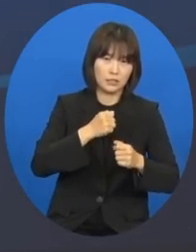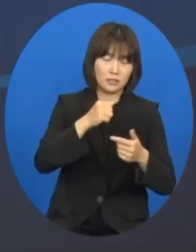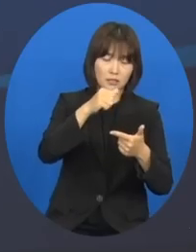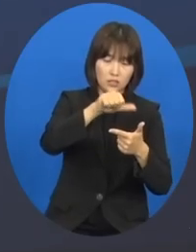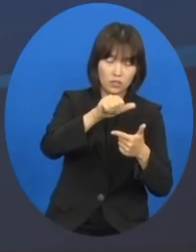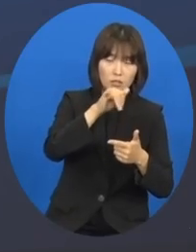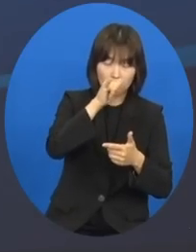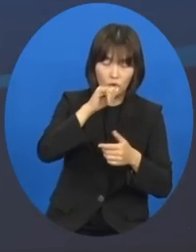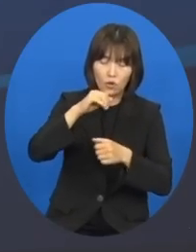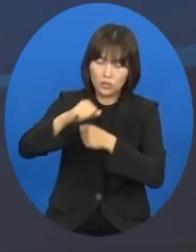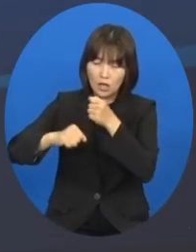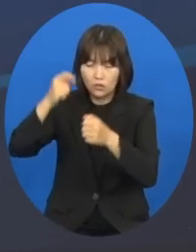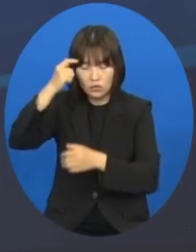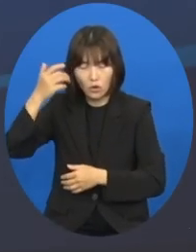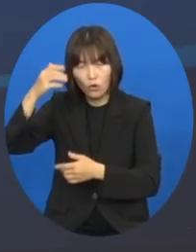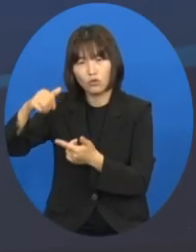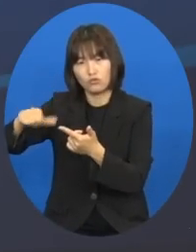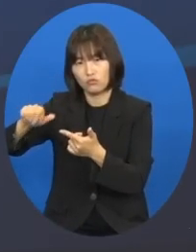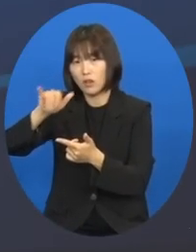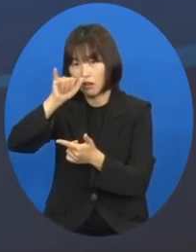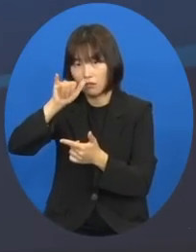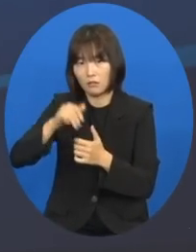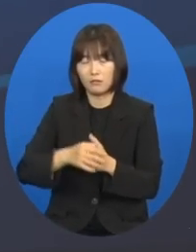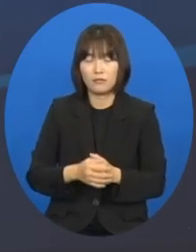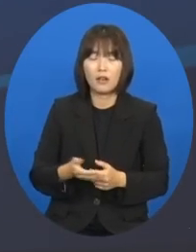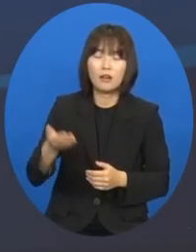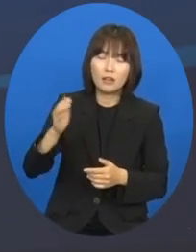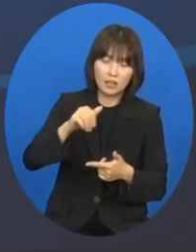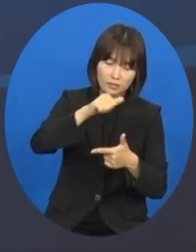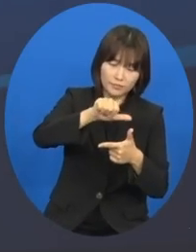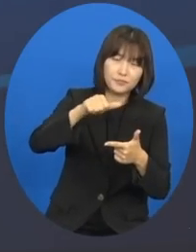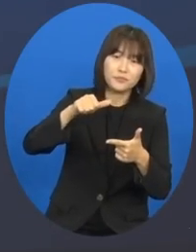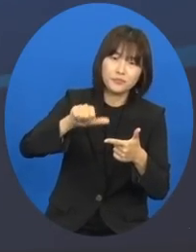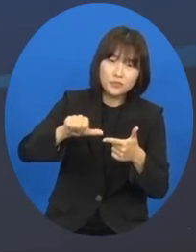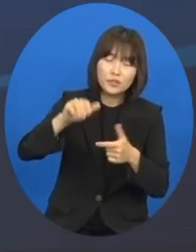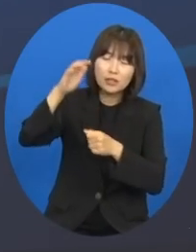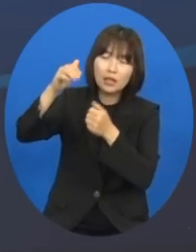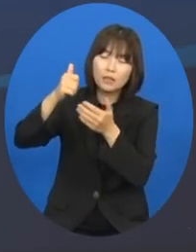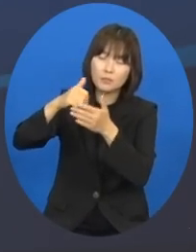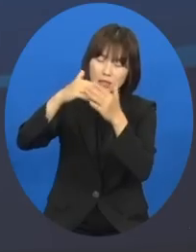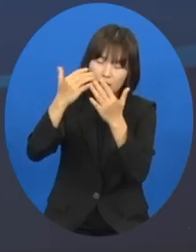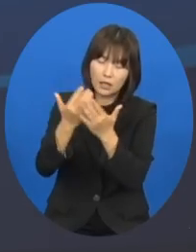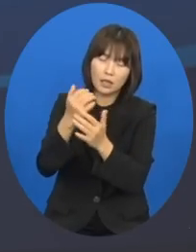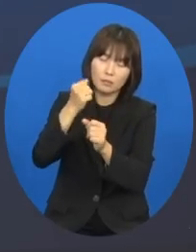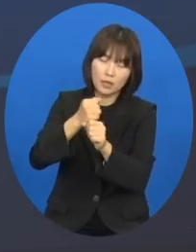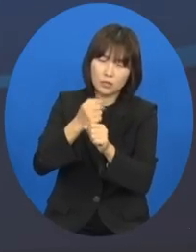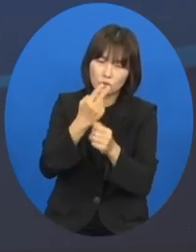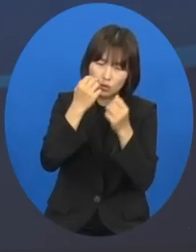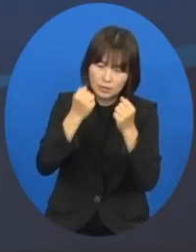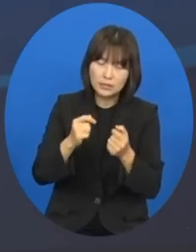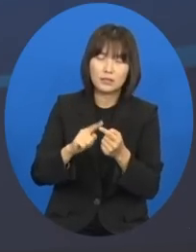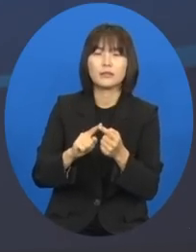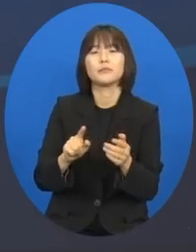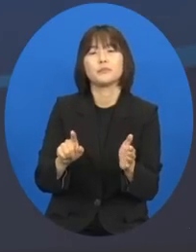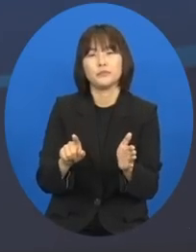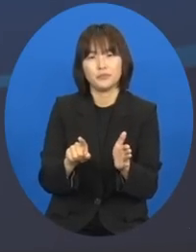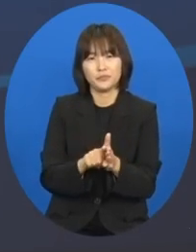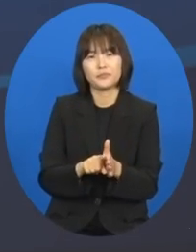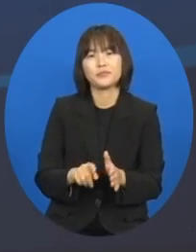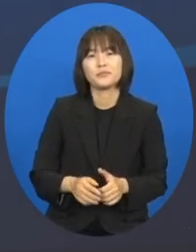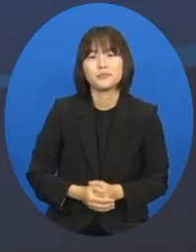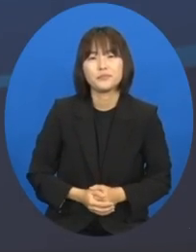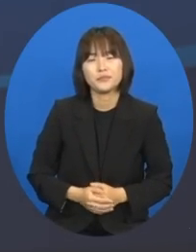있습니다 그러나 첫째 아들도 둘째 아들도 하나님이 다 지으신 존재인 줄로 믿습니다네